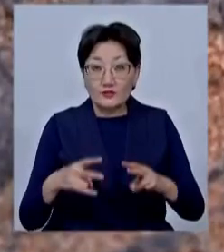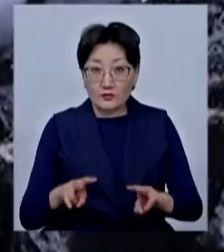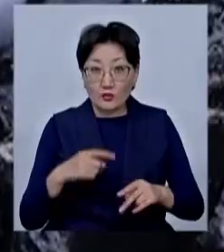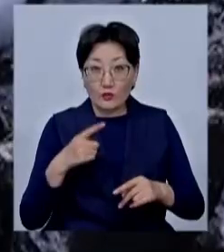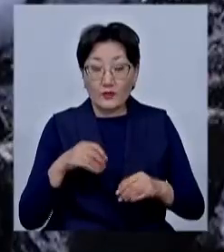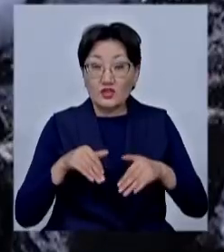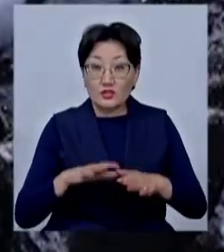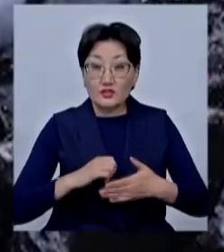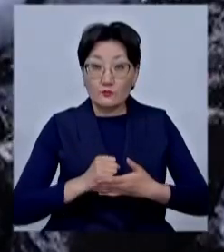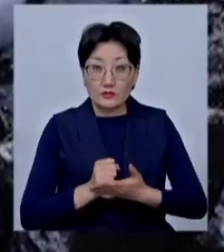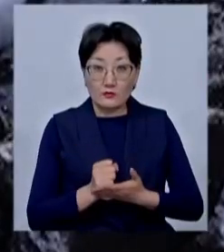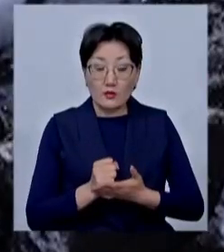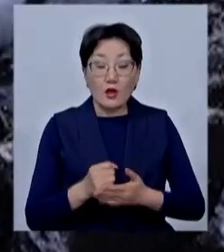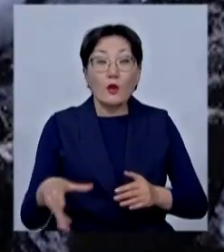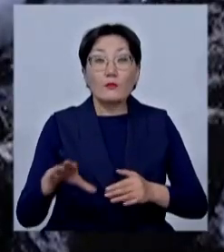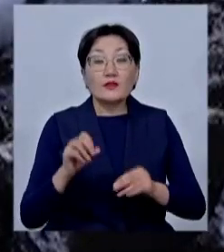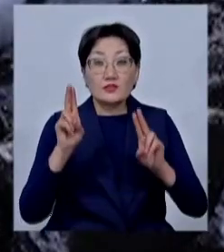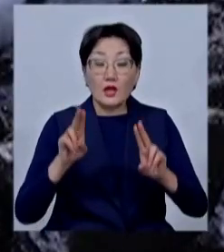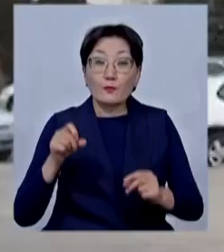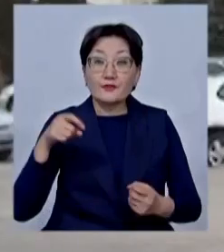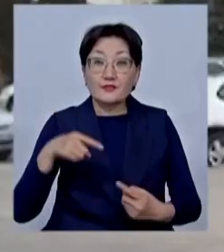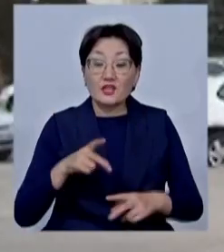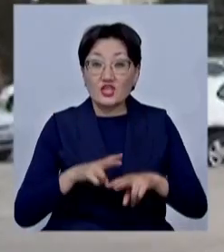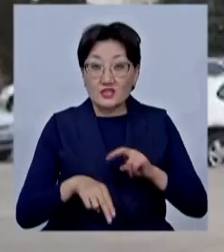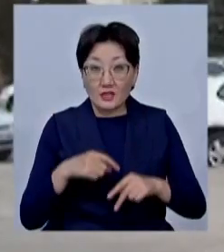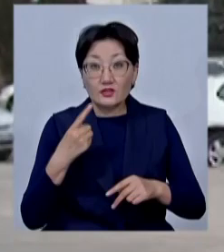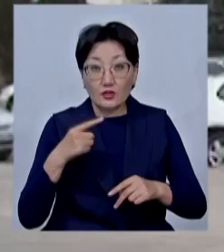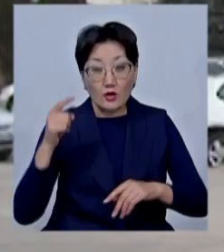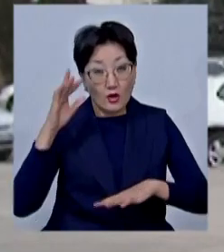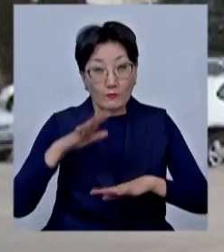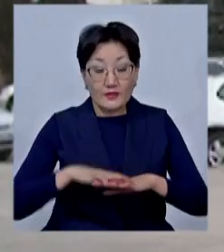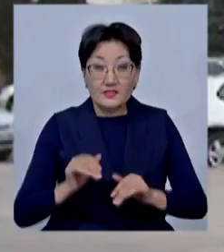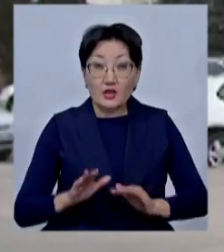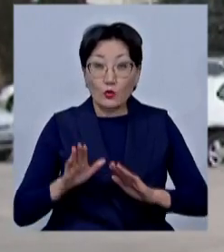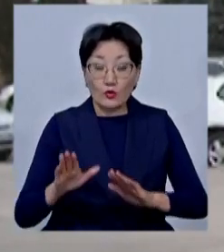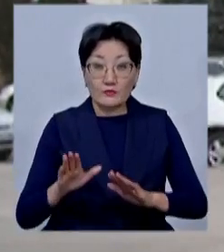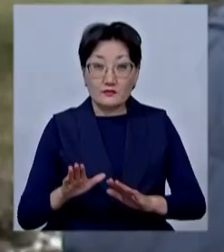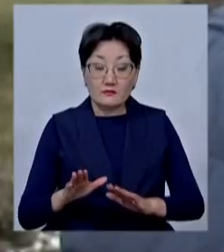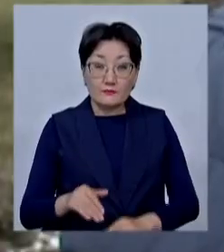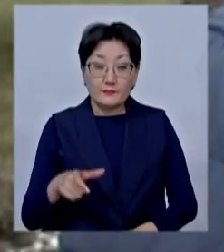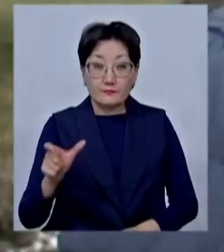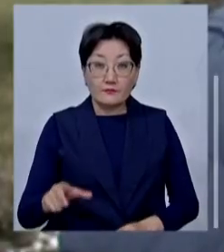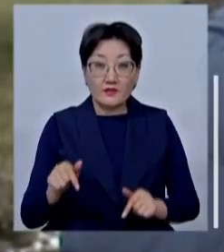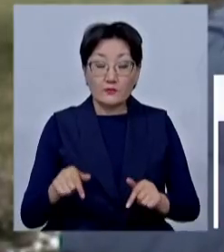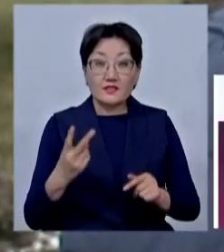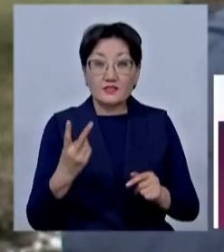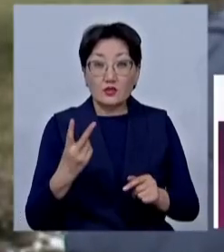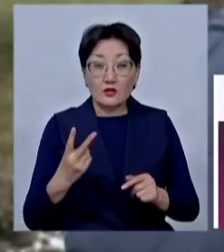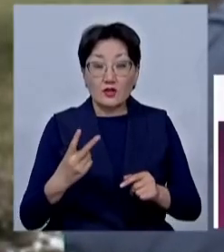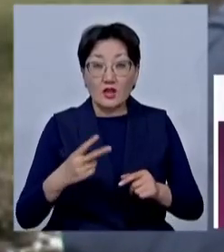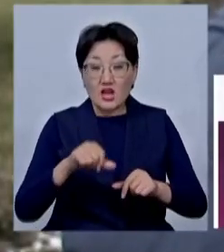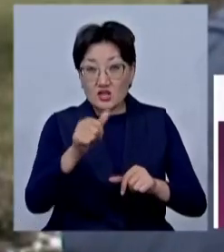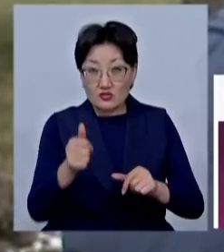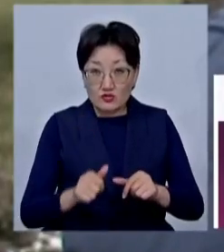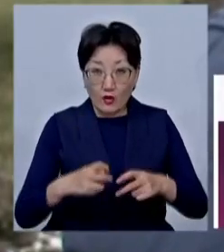жоқ деген шешімге келіпті. Барлығы талапқа сай салынды дейді қала әкімінің орынбасары. Ол жерде екі деформационный шов